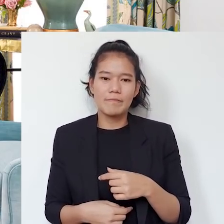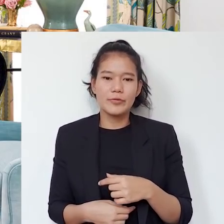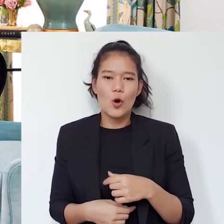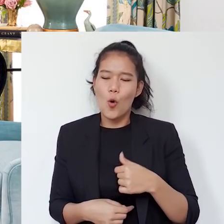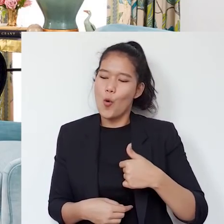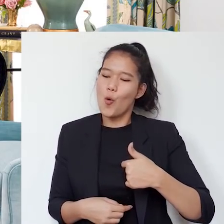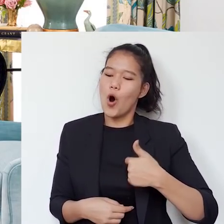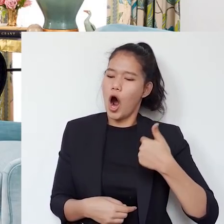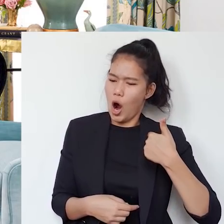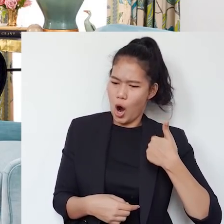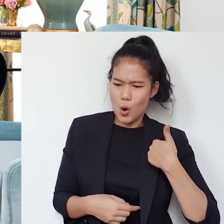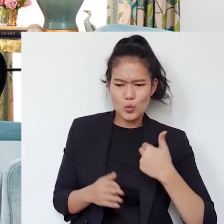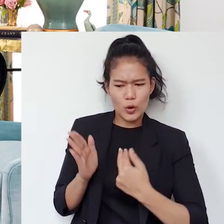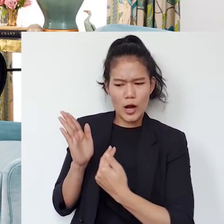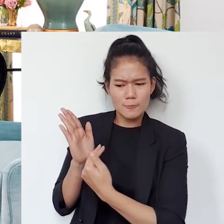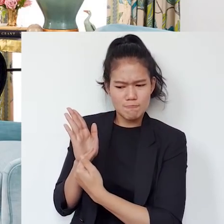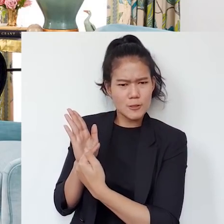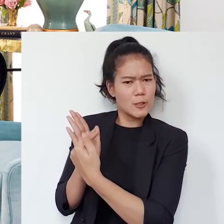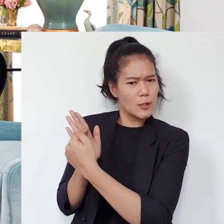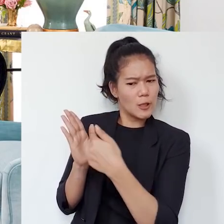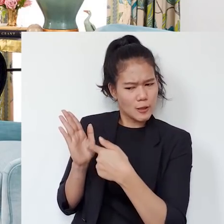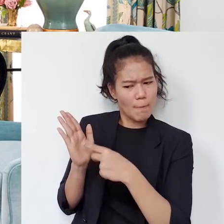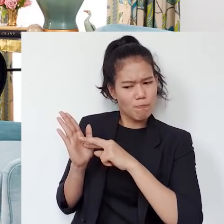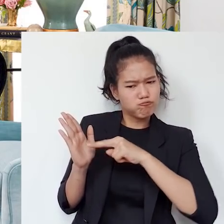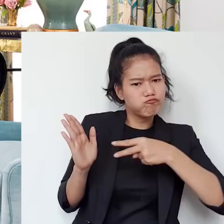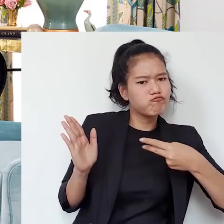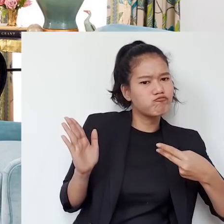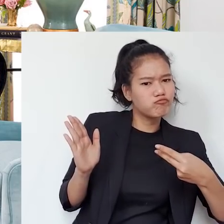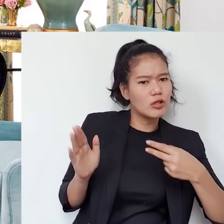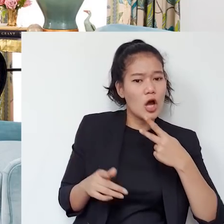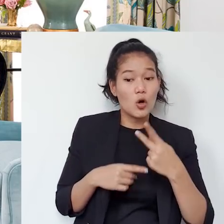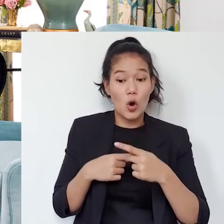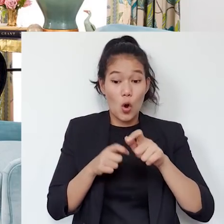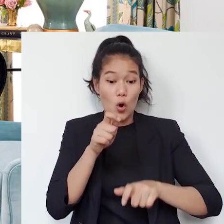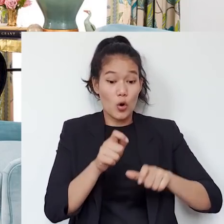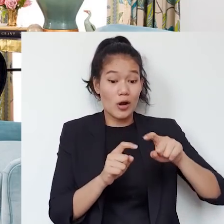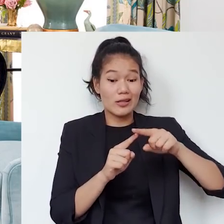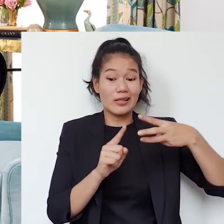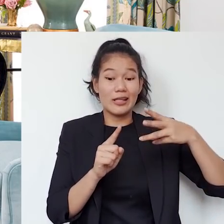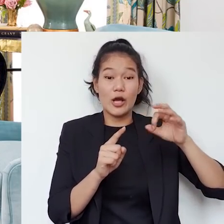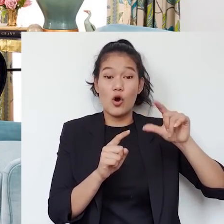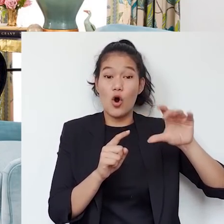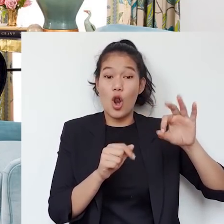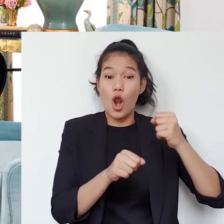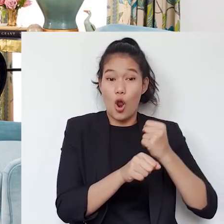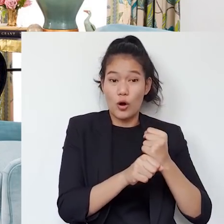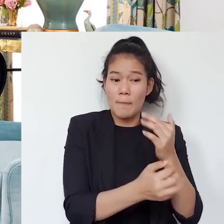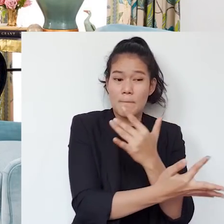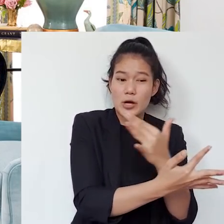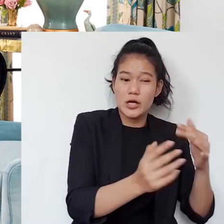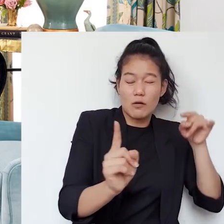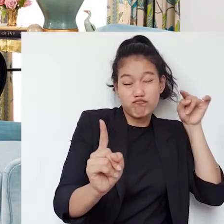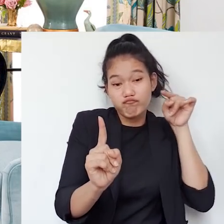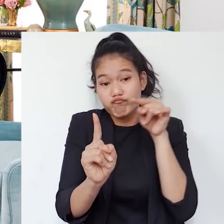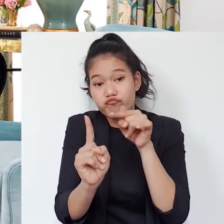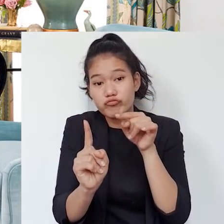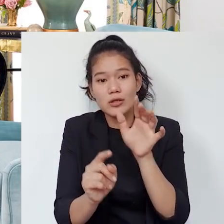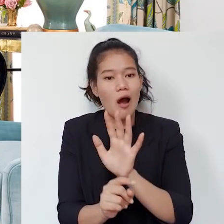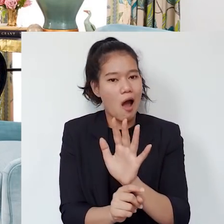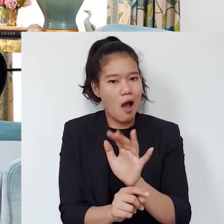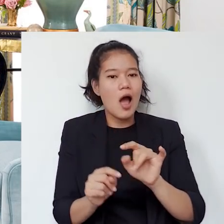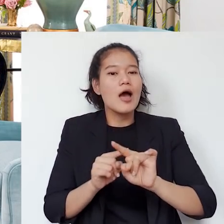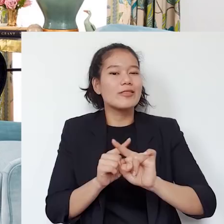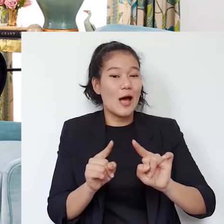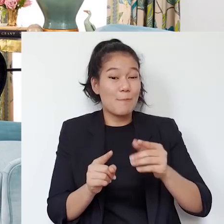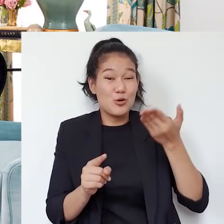karena aku penafsir kitab. Ya, kalau sekarang teolog tidak menjadi rujukan utama masyarakat. Tetapi pada masa